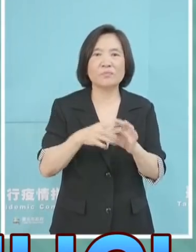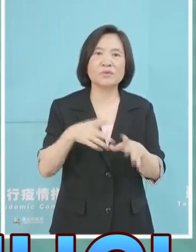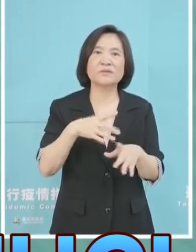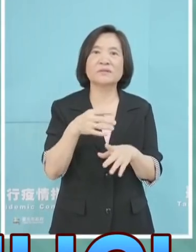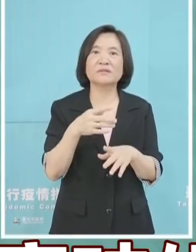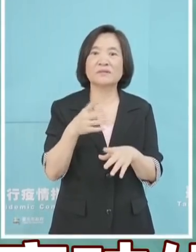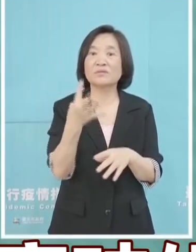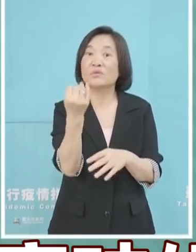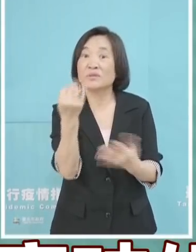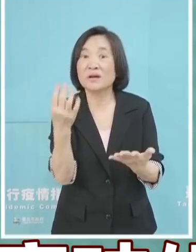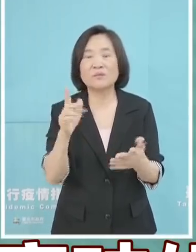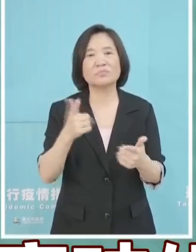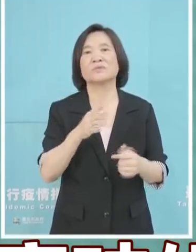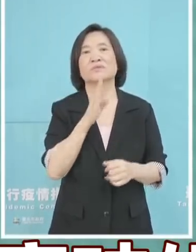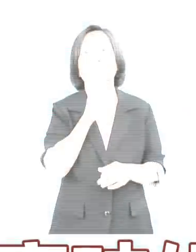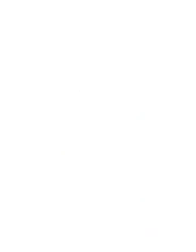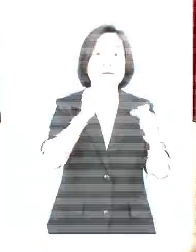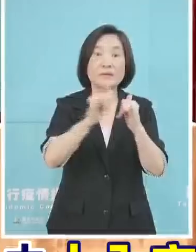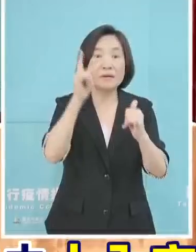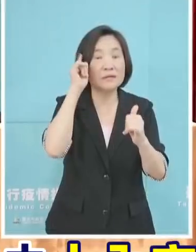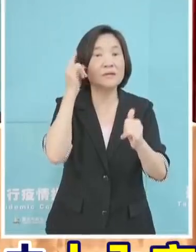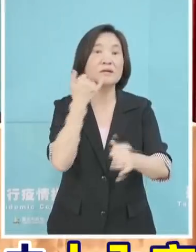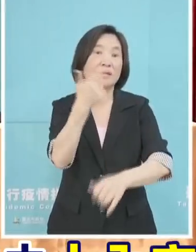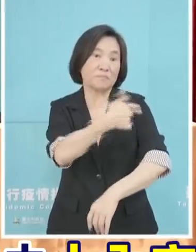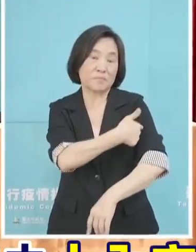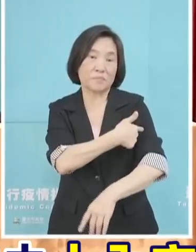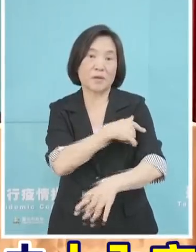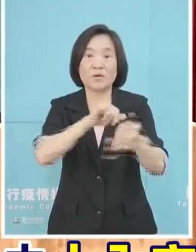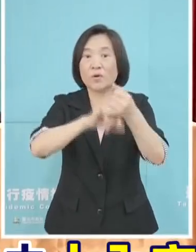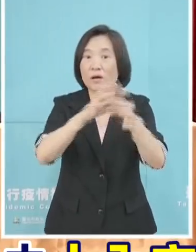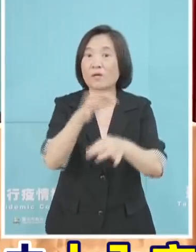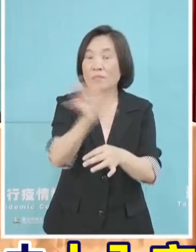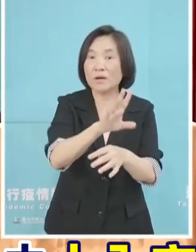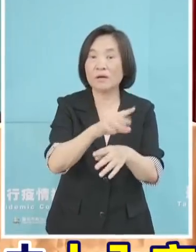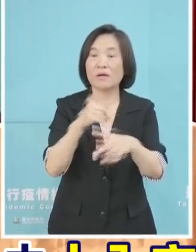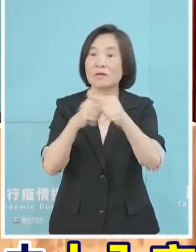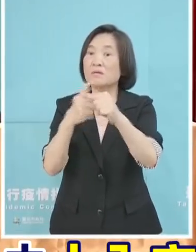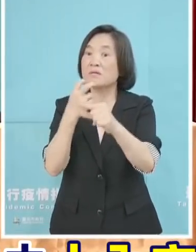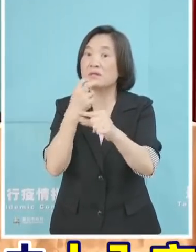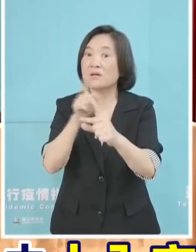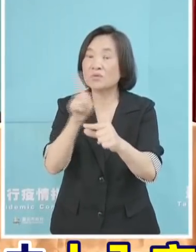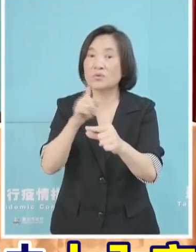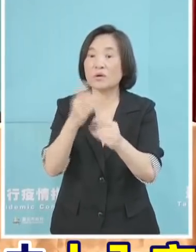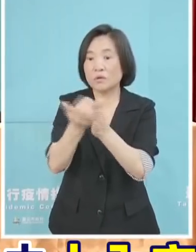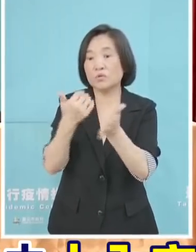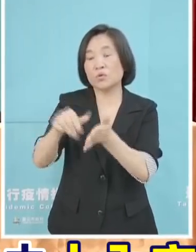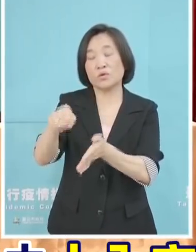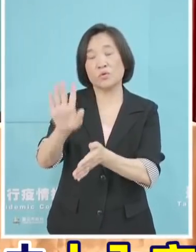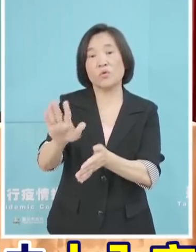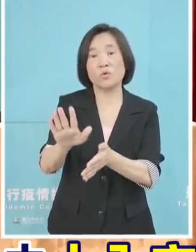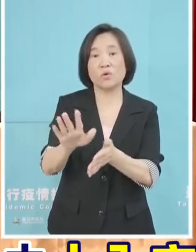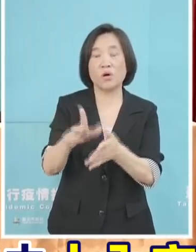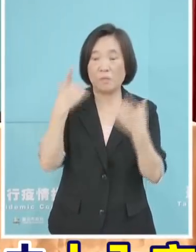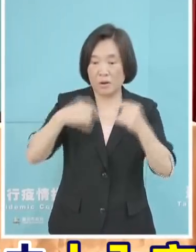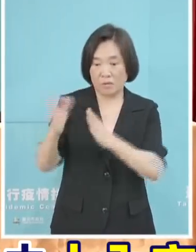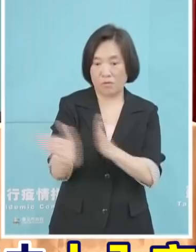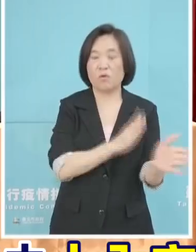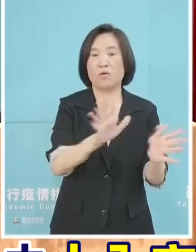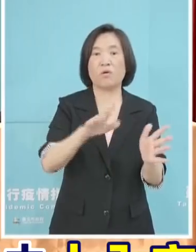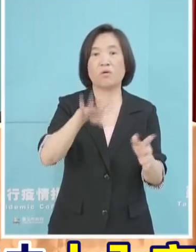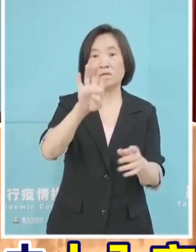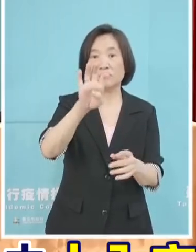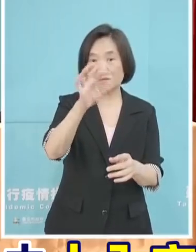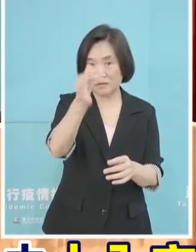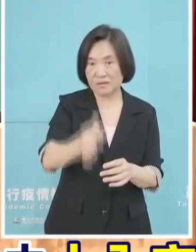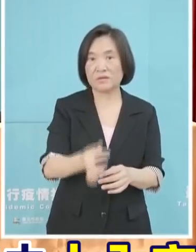much， 还有一个是 when， 什么时候。 苏贞昌今天称编列了特别的预算，早就已经框列了